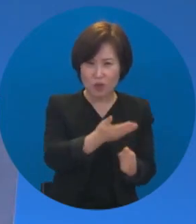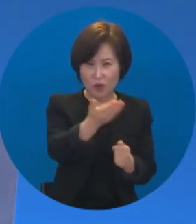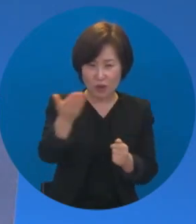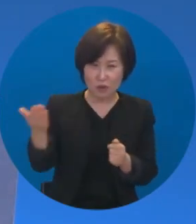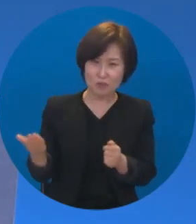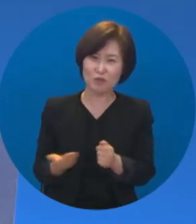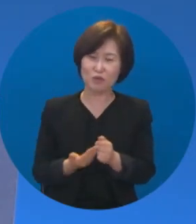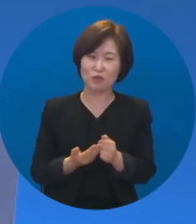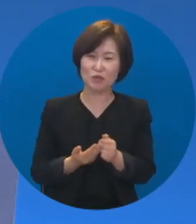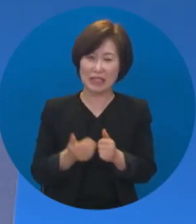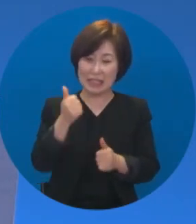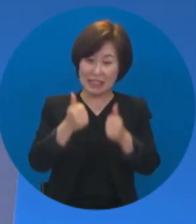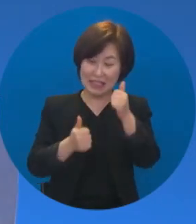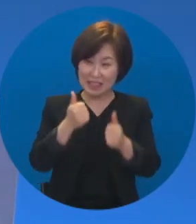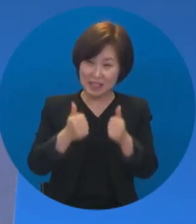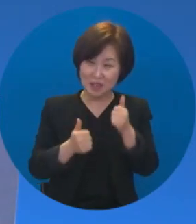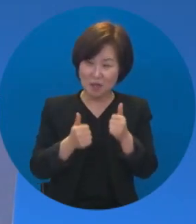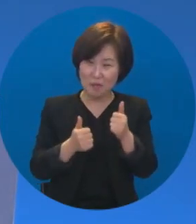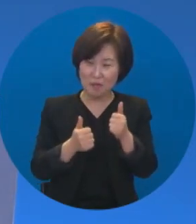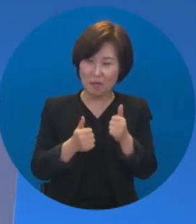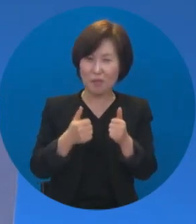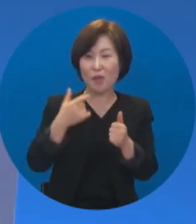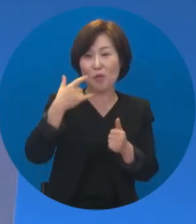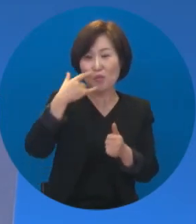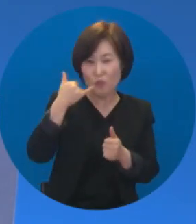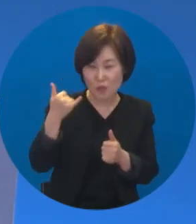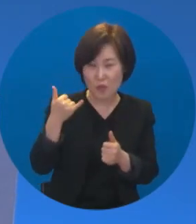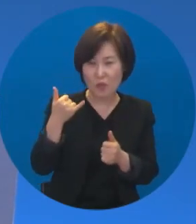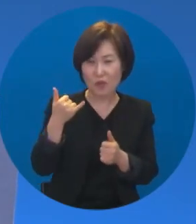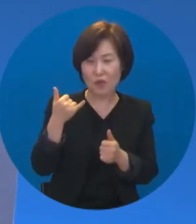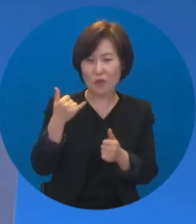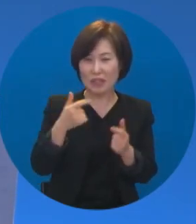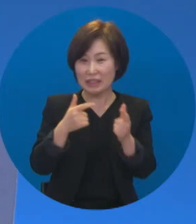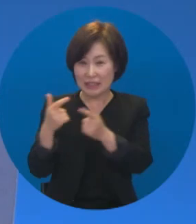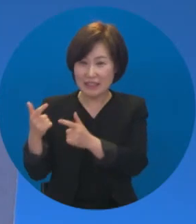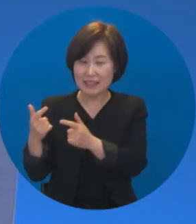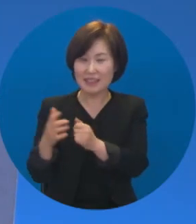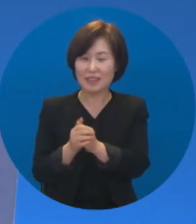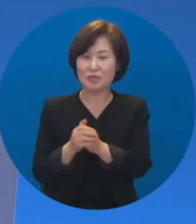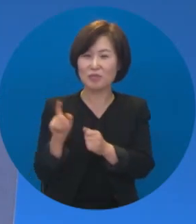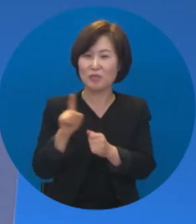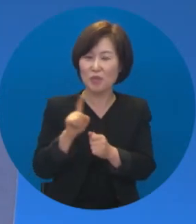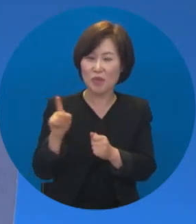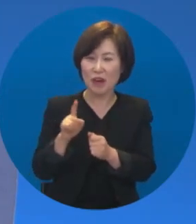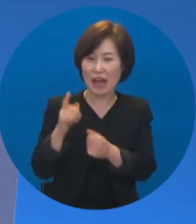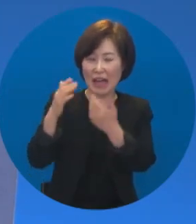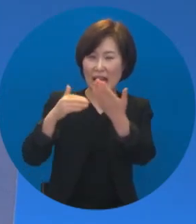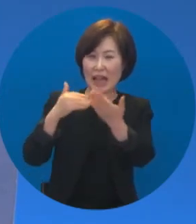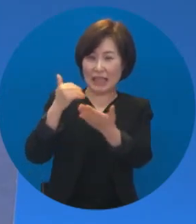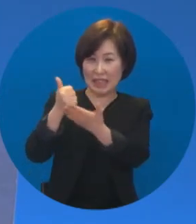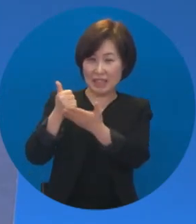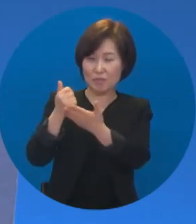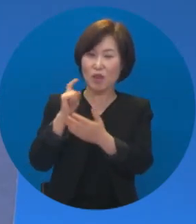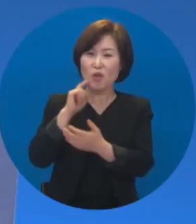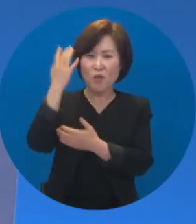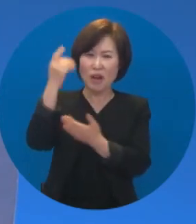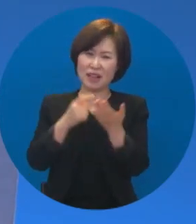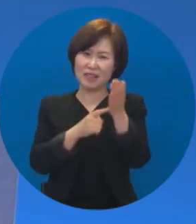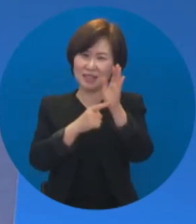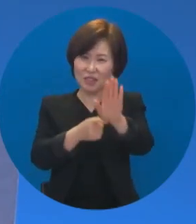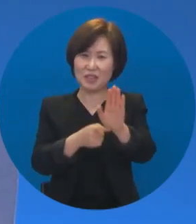모든 수험생을 가진 부모님의 기도 제목이 뭐였을까요? 저를 통해 하나님의 영광이 드러나게